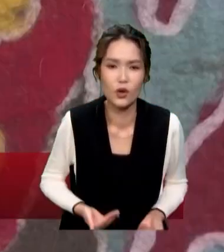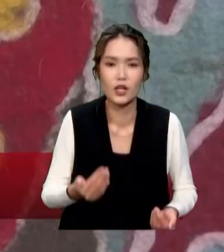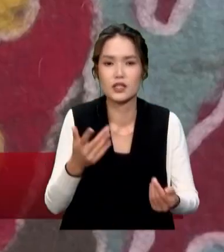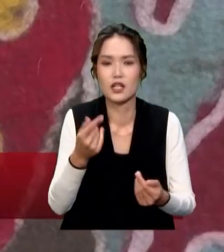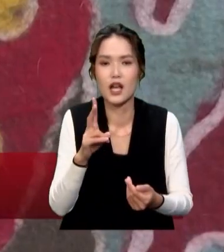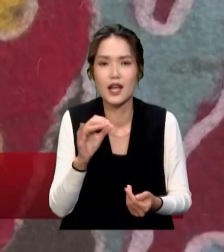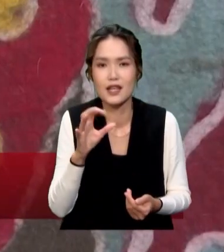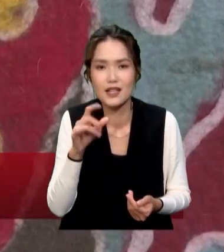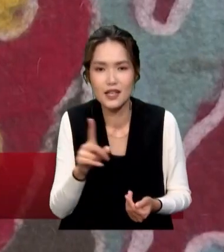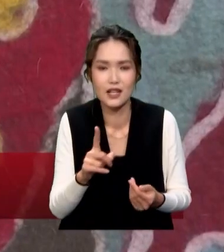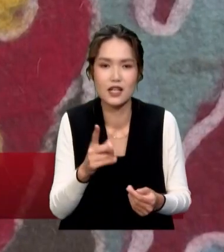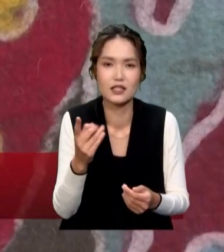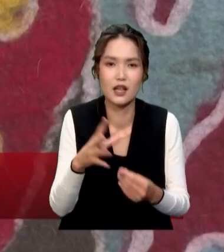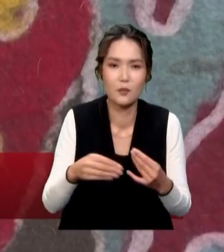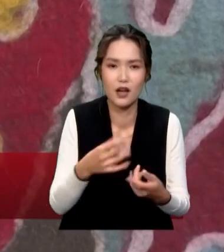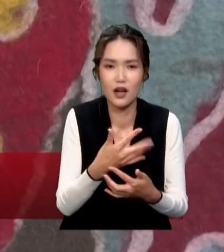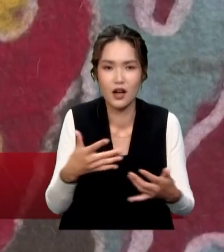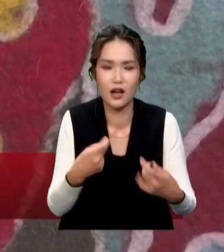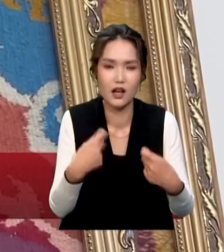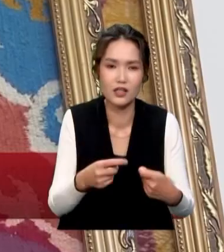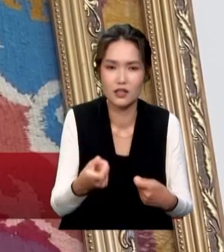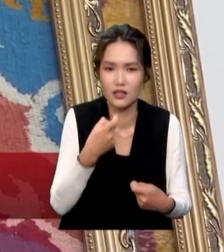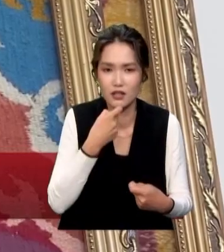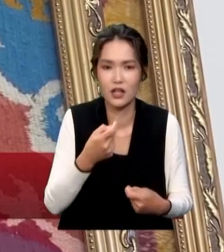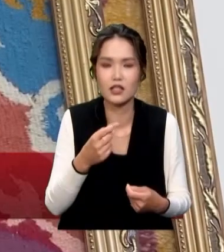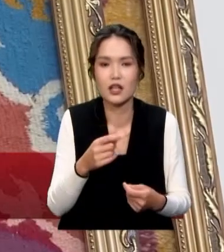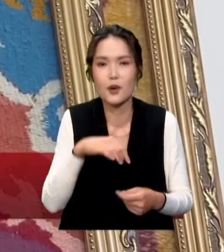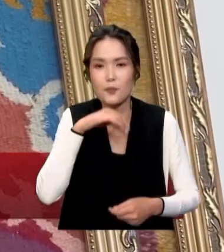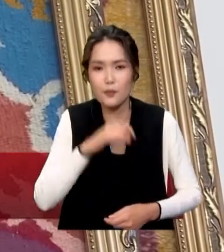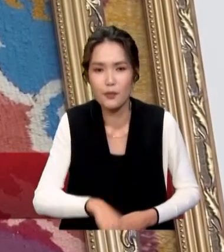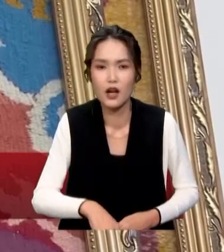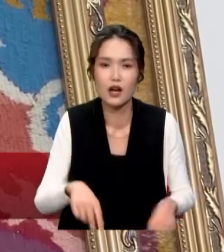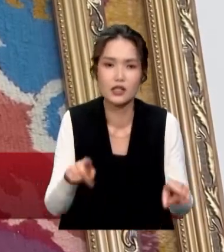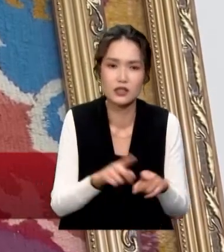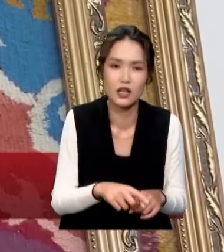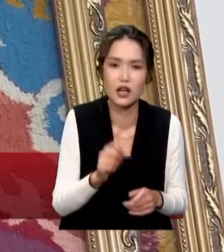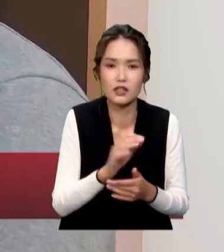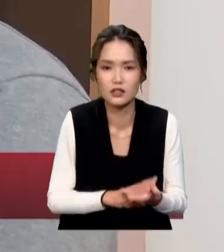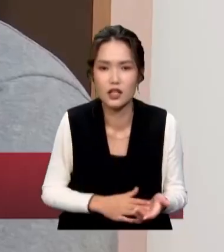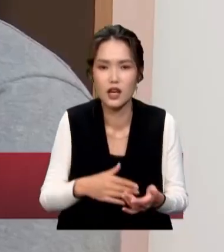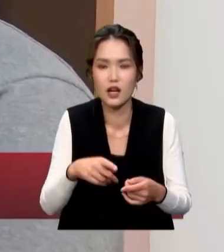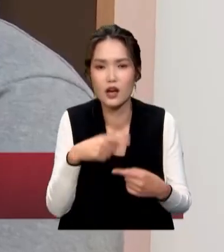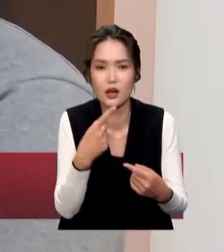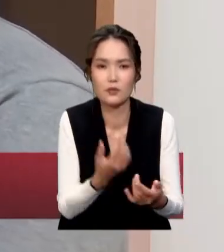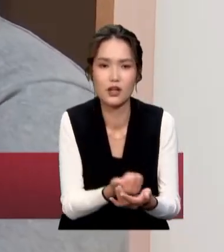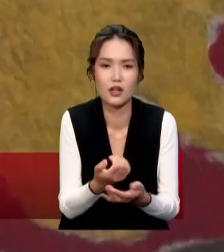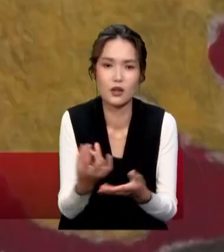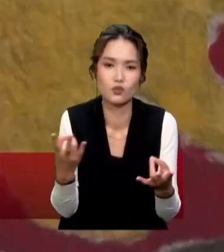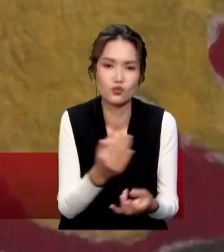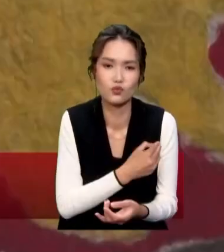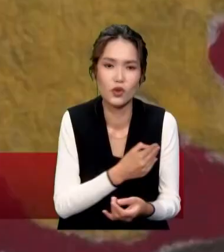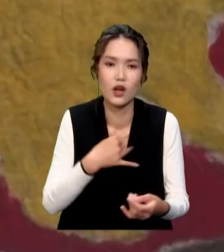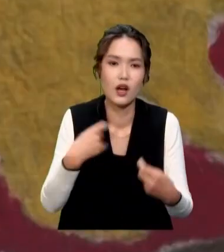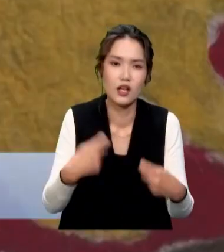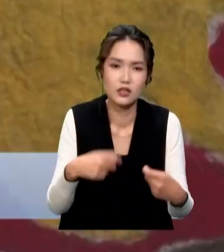қыштан жасалған дүниелердің де өтуі қиын қазір. Шеберлер оның бәріне арадағы алыпсатарларды айыптап отыр. Біз енді